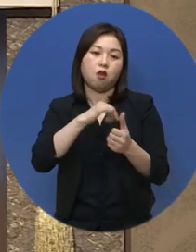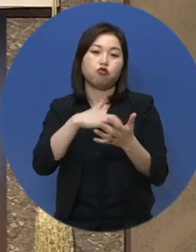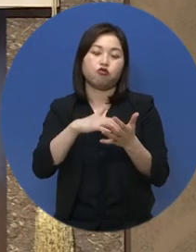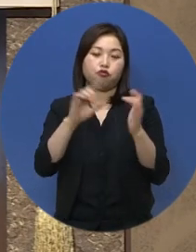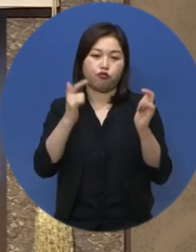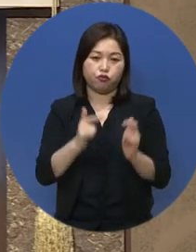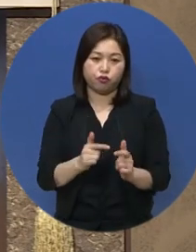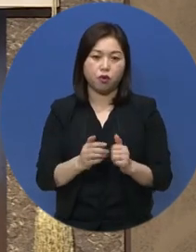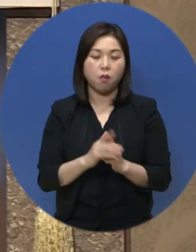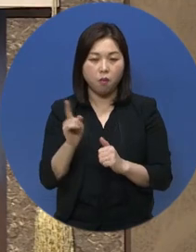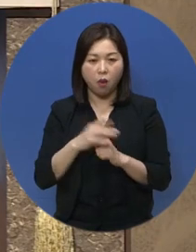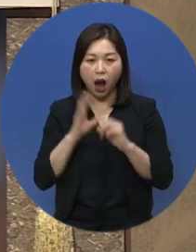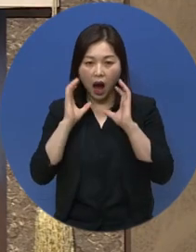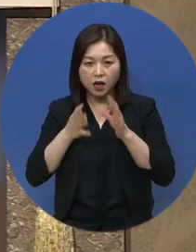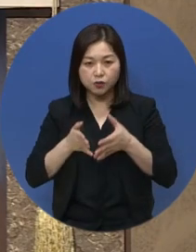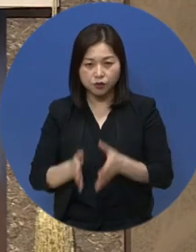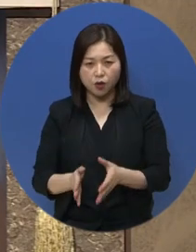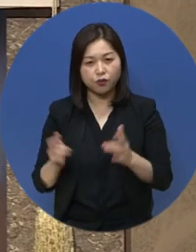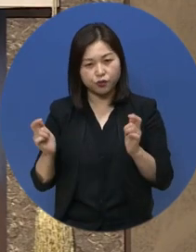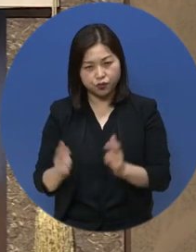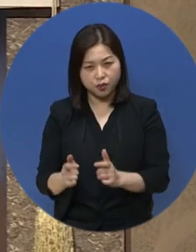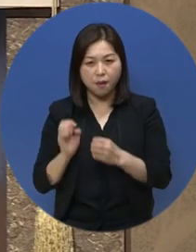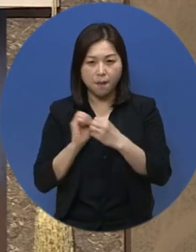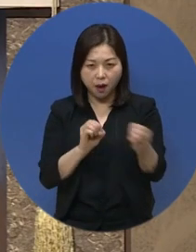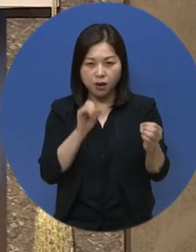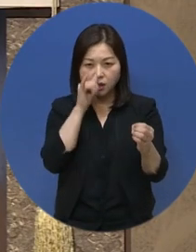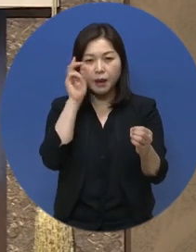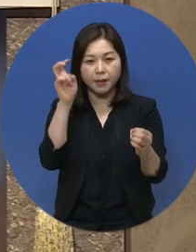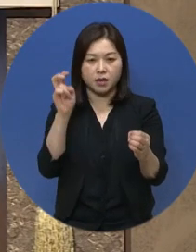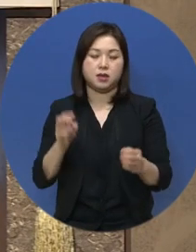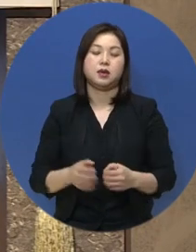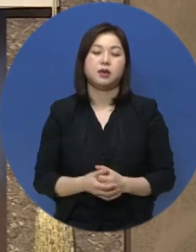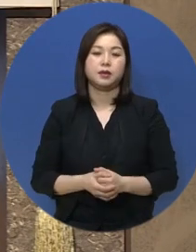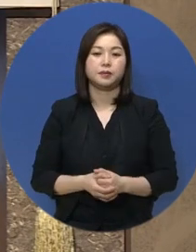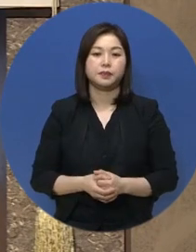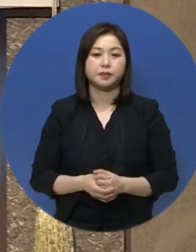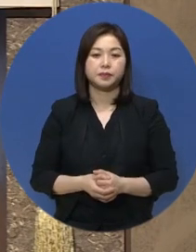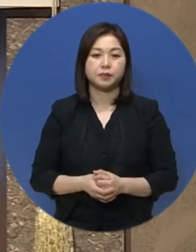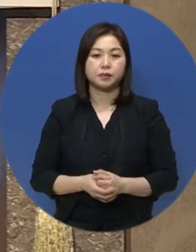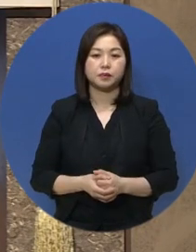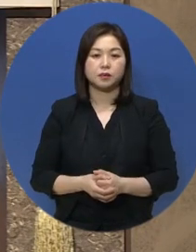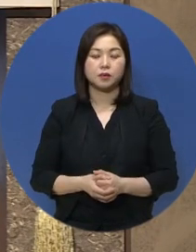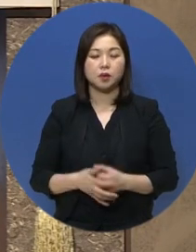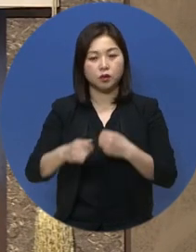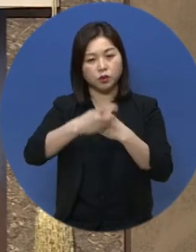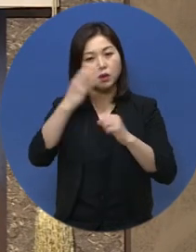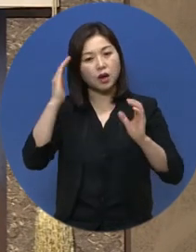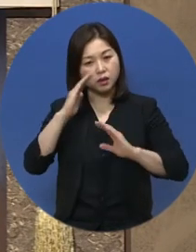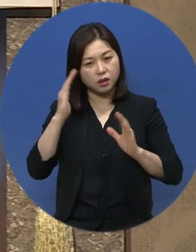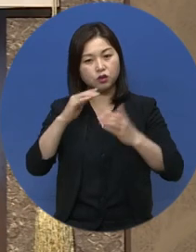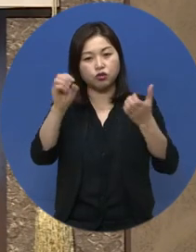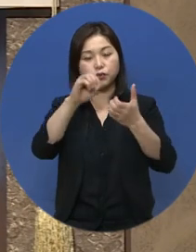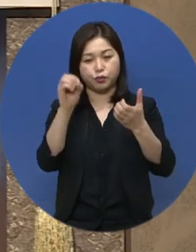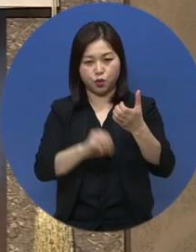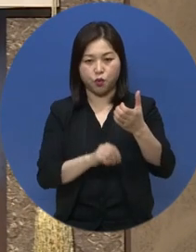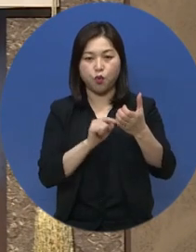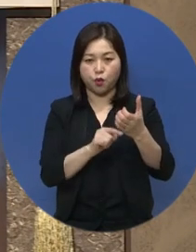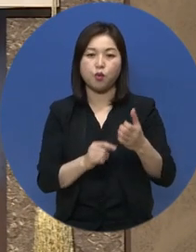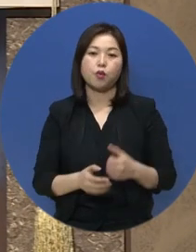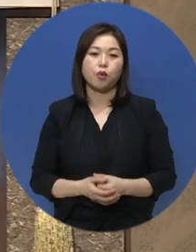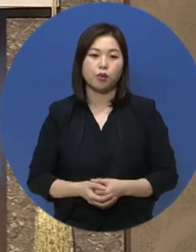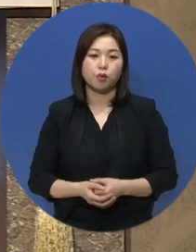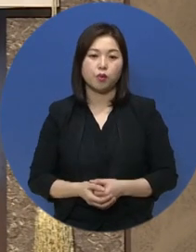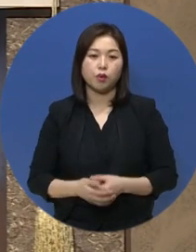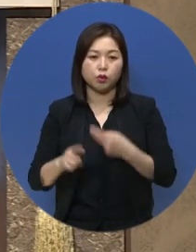저출산의 효과가 조금씩 나오고 있지 않은가라는 생각도 들고 있는데 초등학생 비율이 약 90% 정도 되고요.